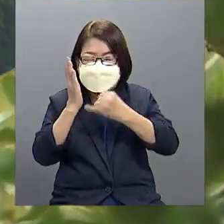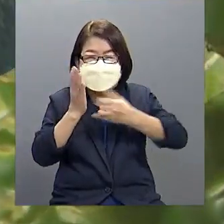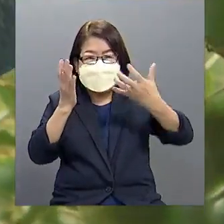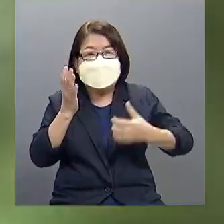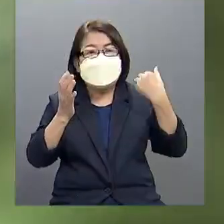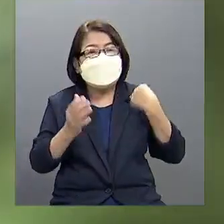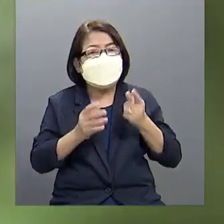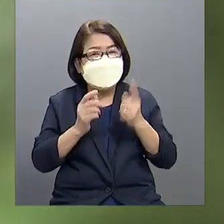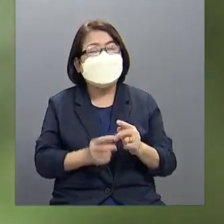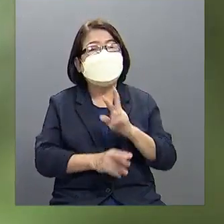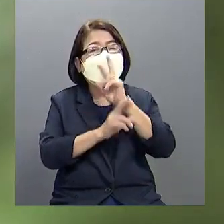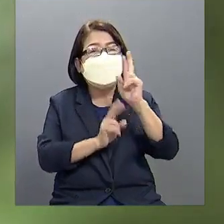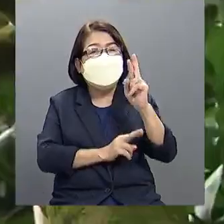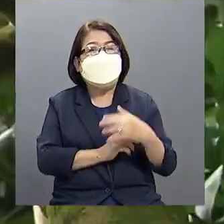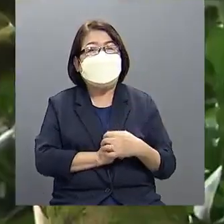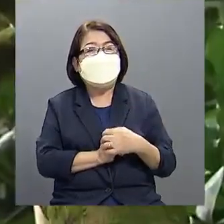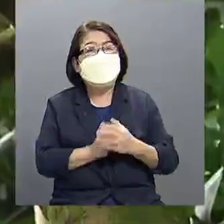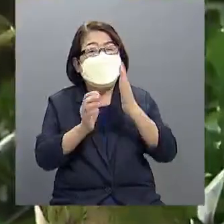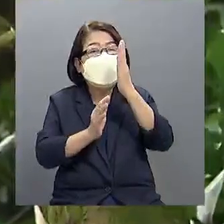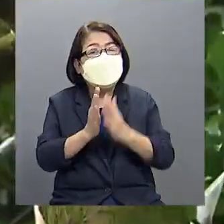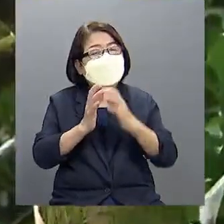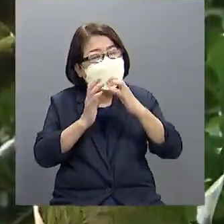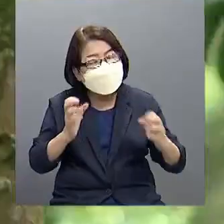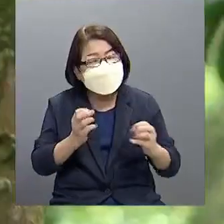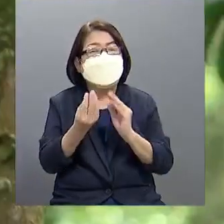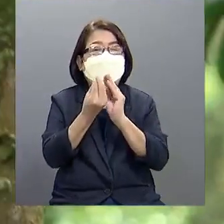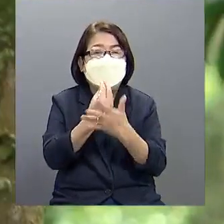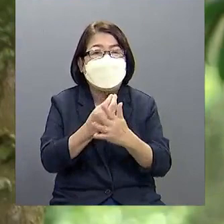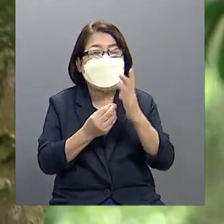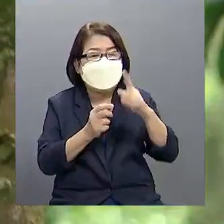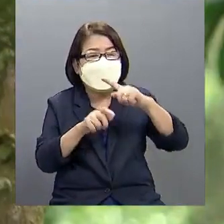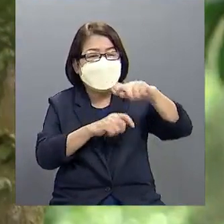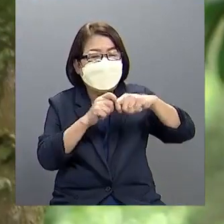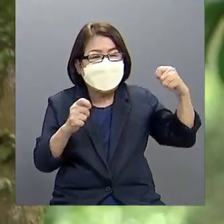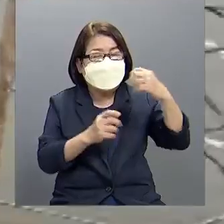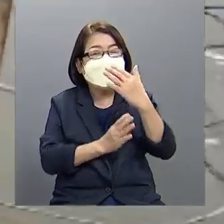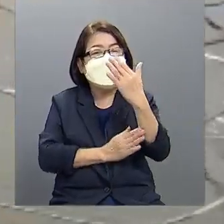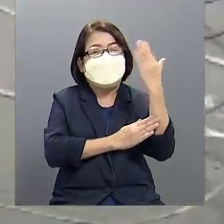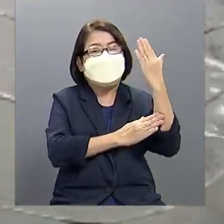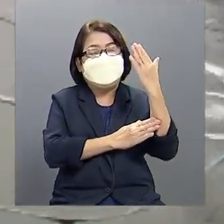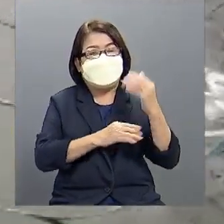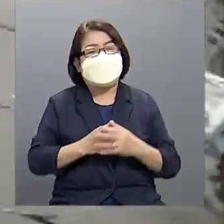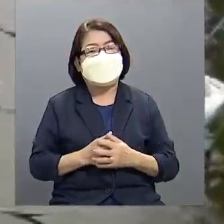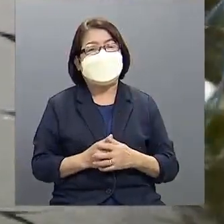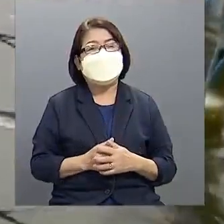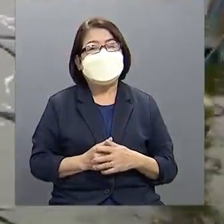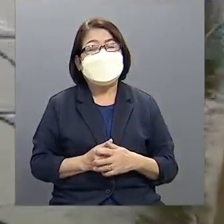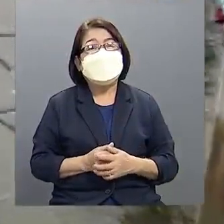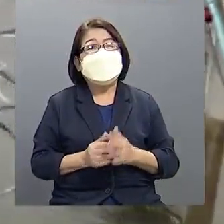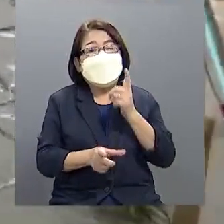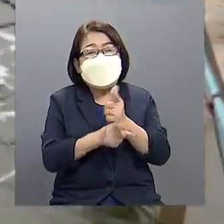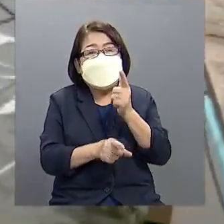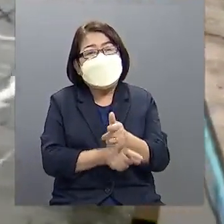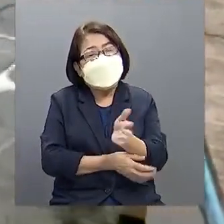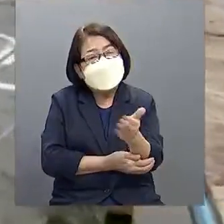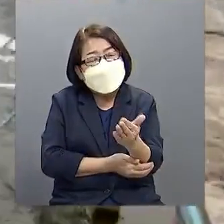ปองกความเสยหายเดยวเฉพาะชาวสวนผลไม้ควรผูกยืดและคำยันกล่ลำตนของไม้ผลให้มนคงแ็แรงเกษตรกรทเลี้งสัตวน้ำควเป